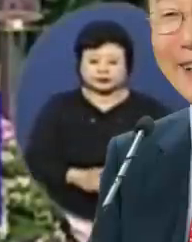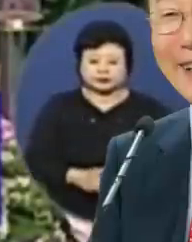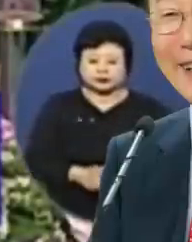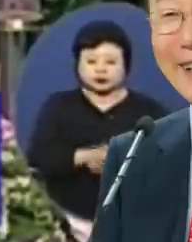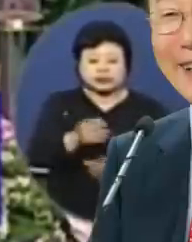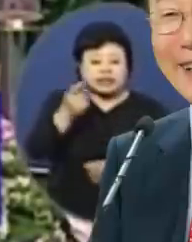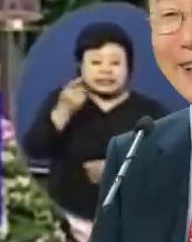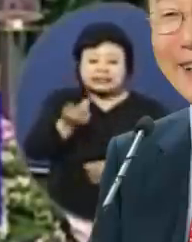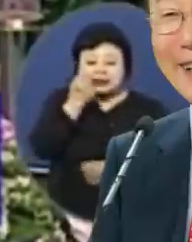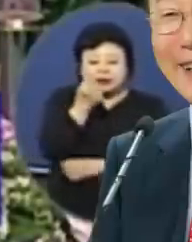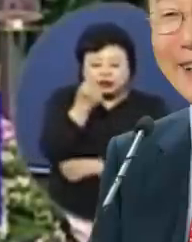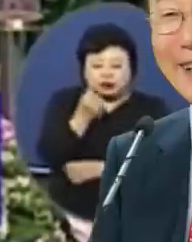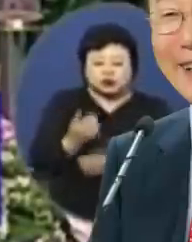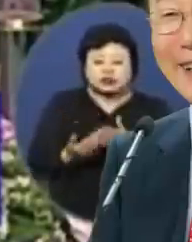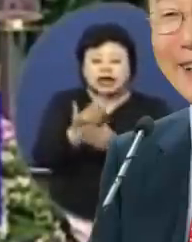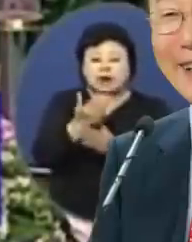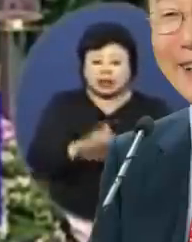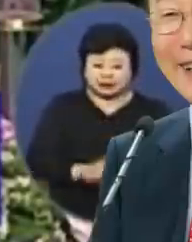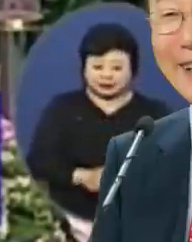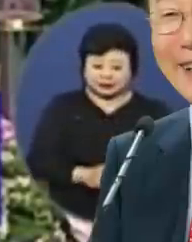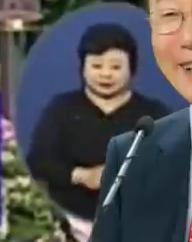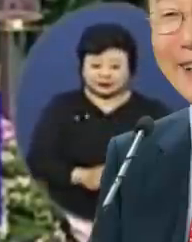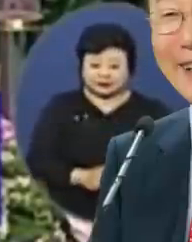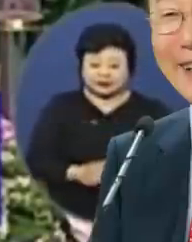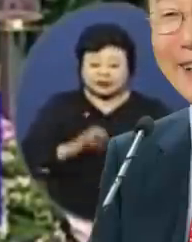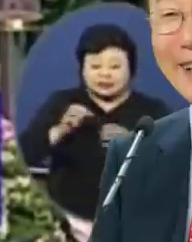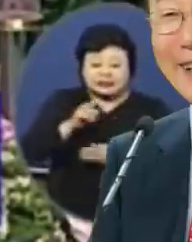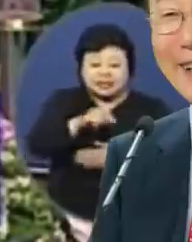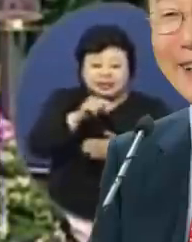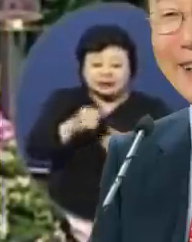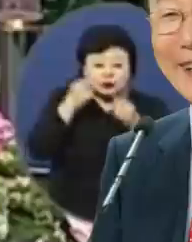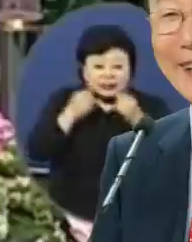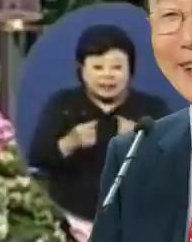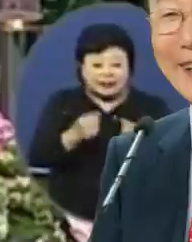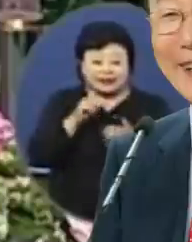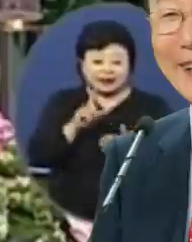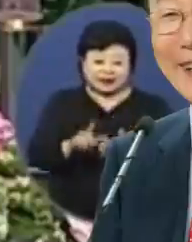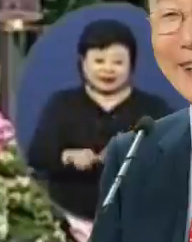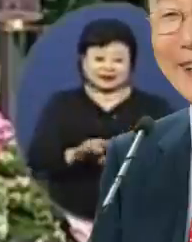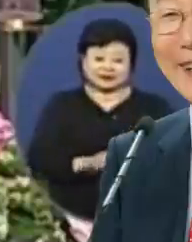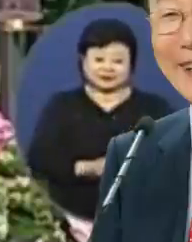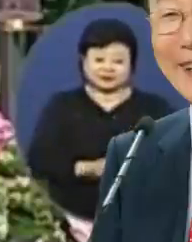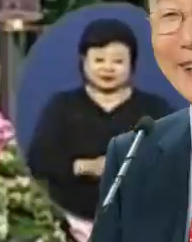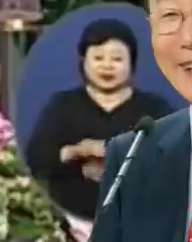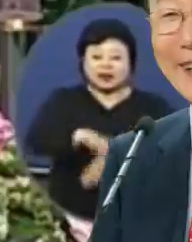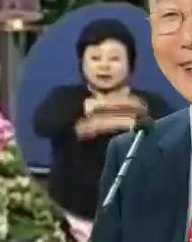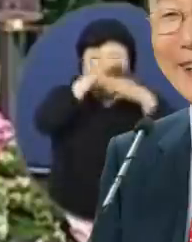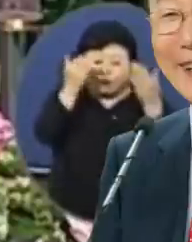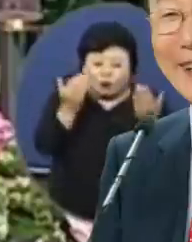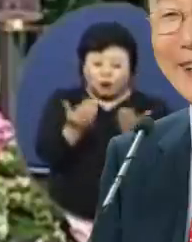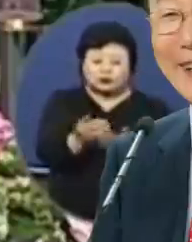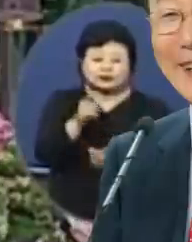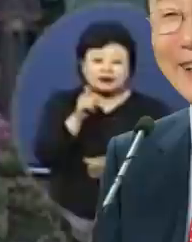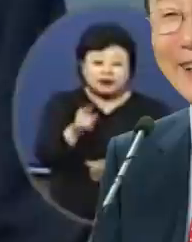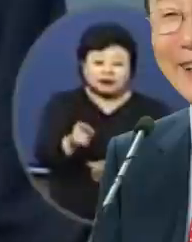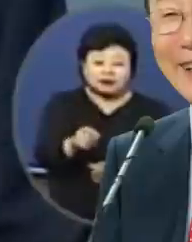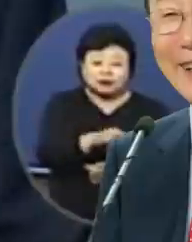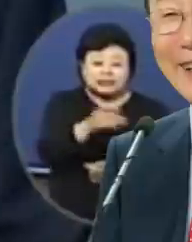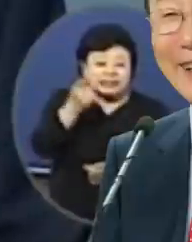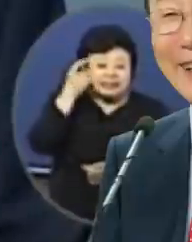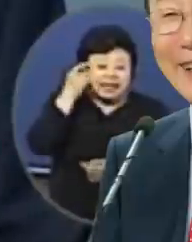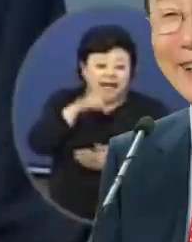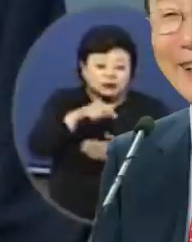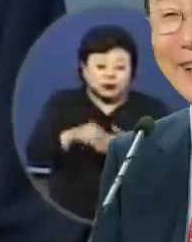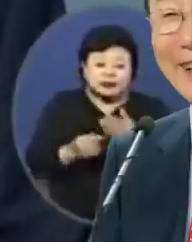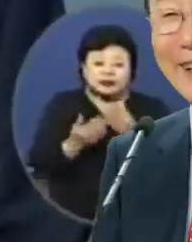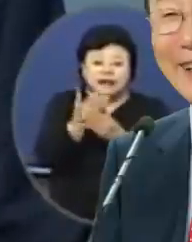우리의 생명의 근원이 거기에서 나온다고. 우리가 세상에서 사는 모든 것이 우리의 생각